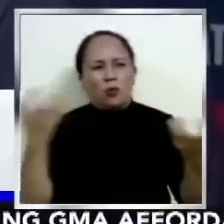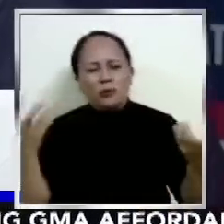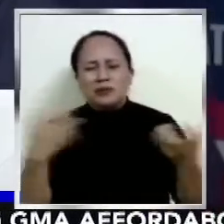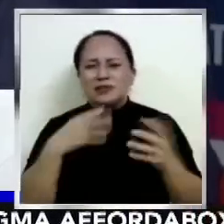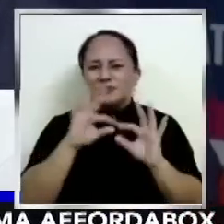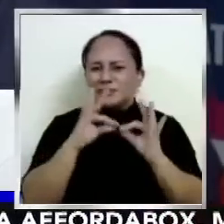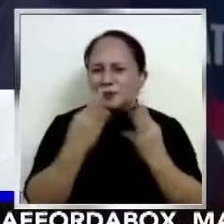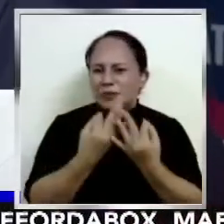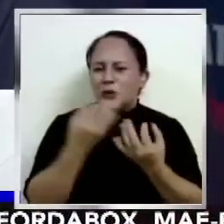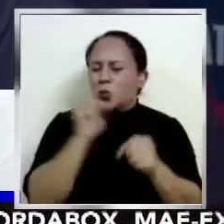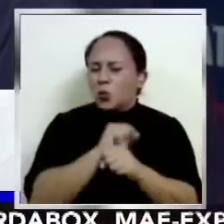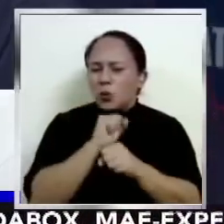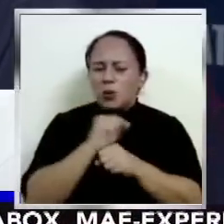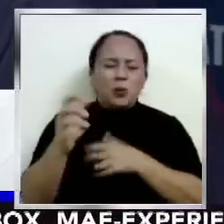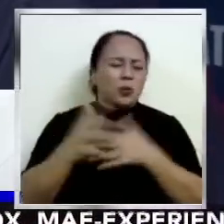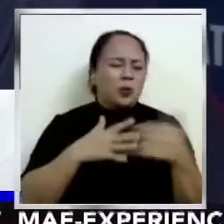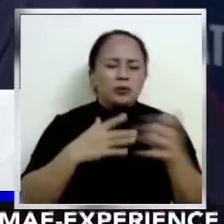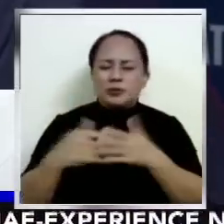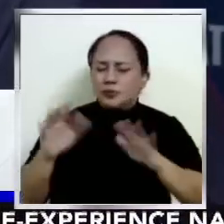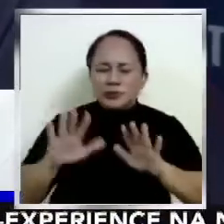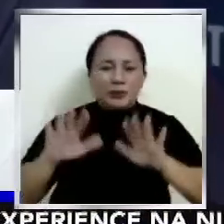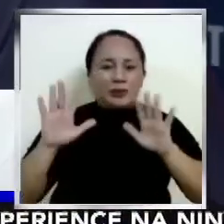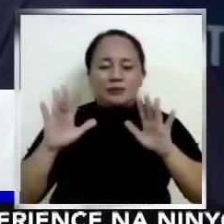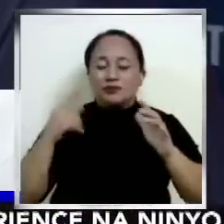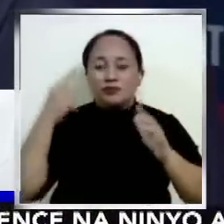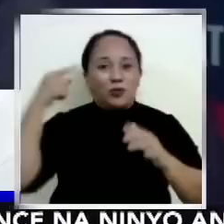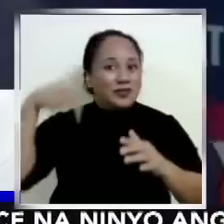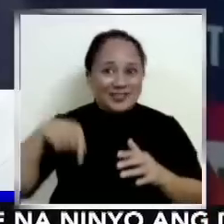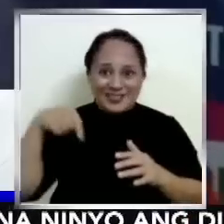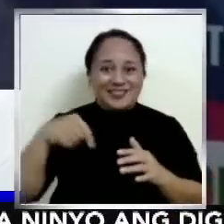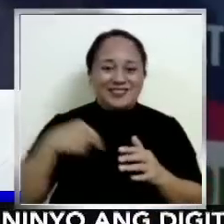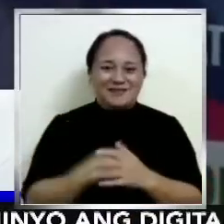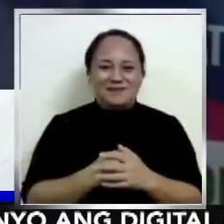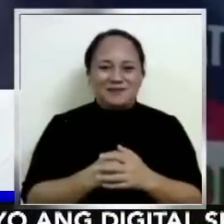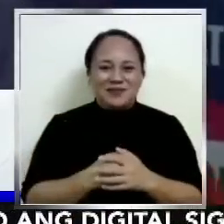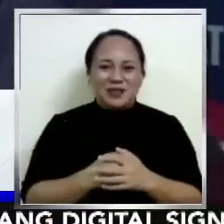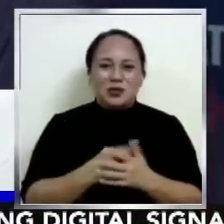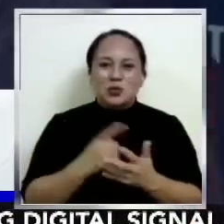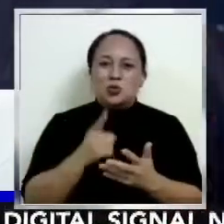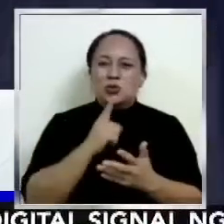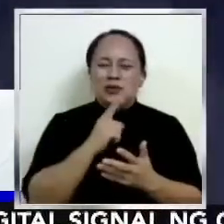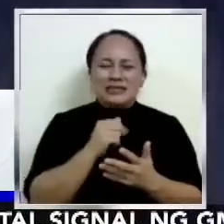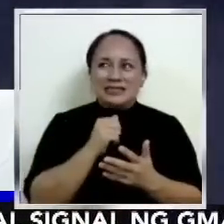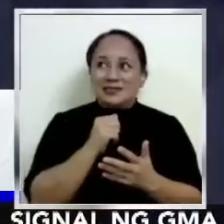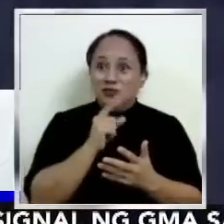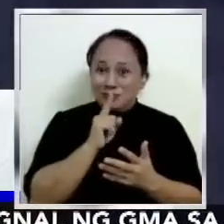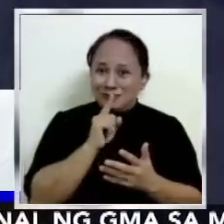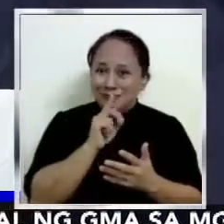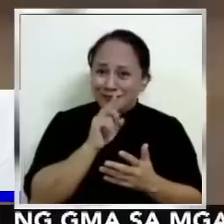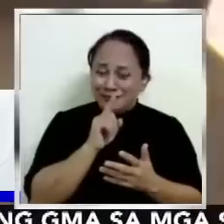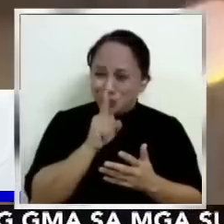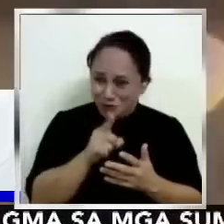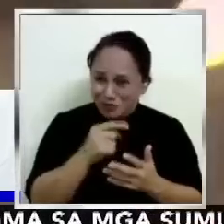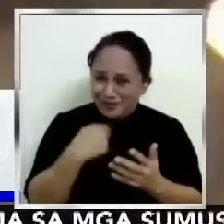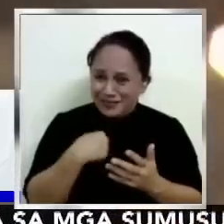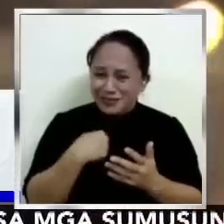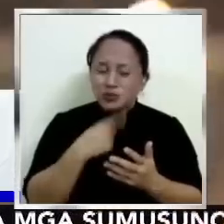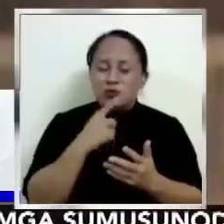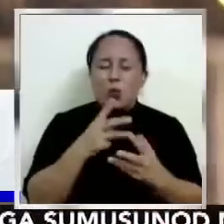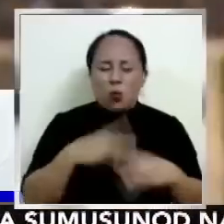up for all for moments like this. This is unreal. It's all worth it.